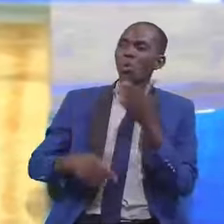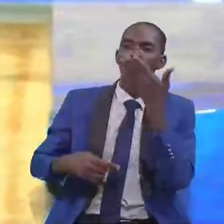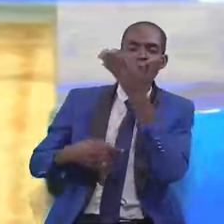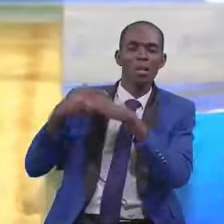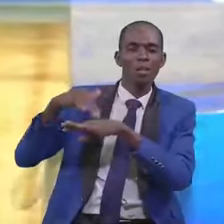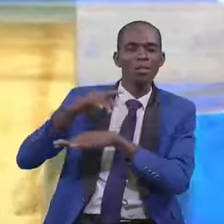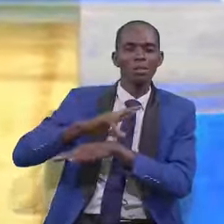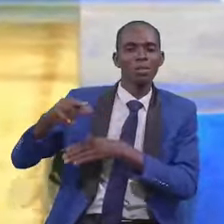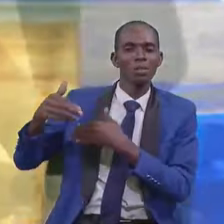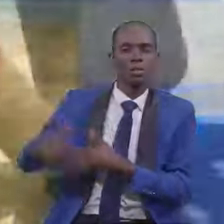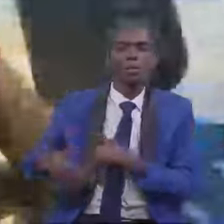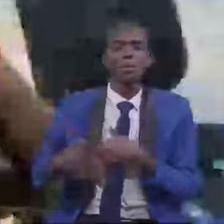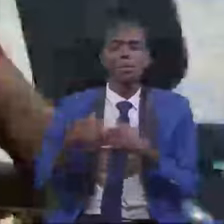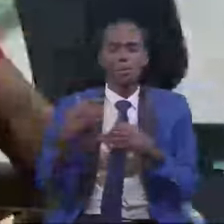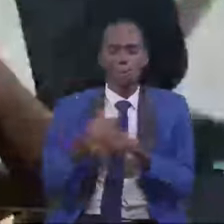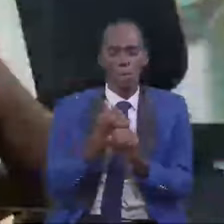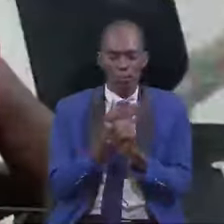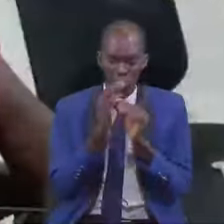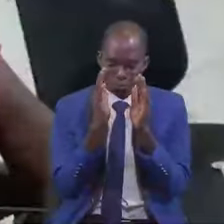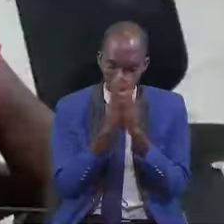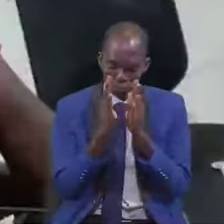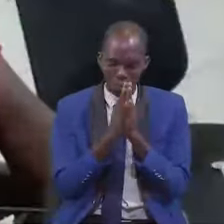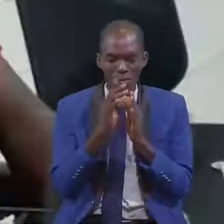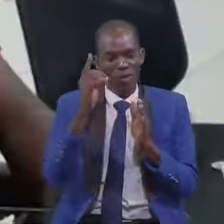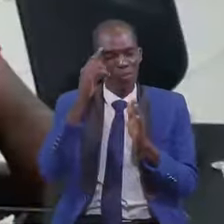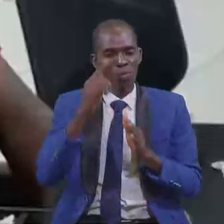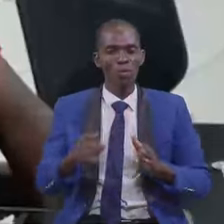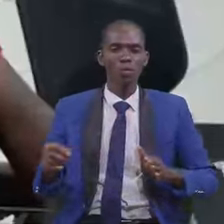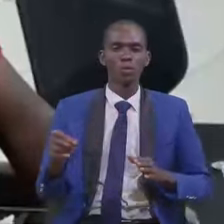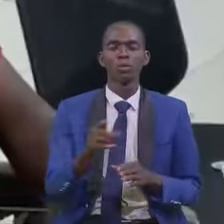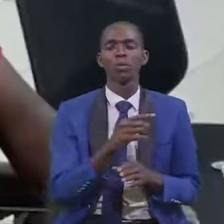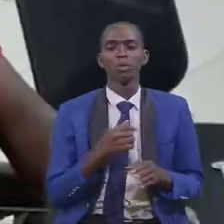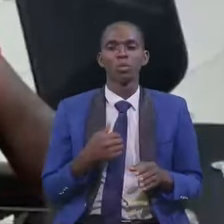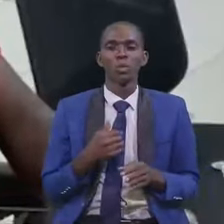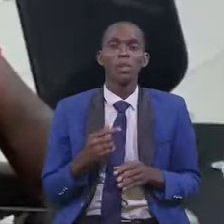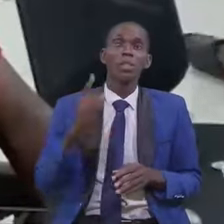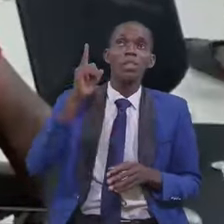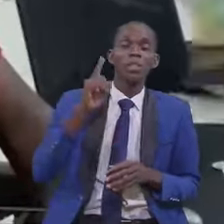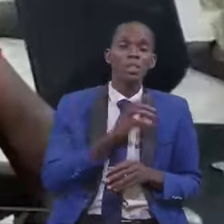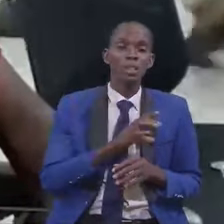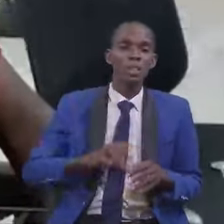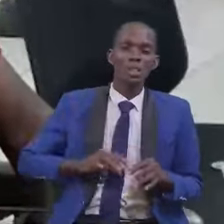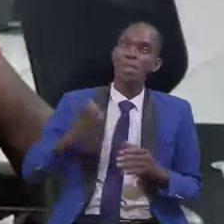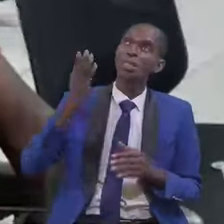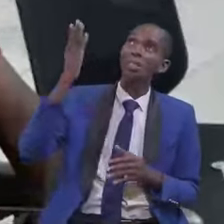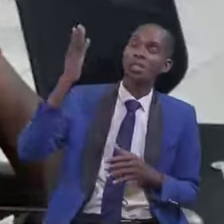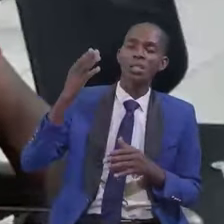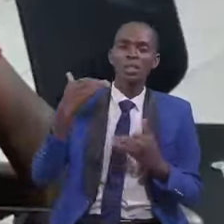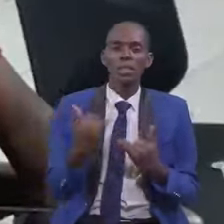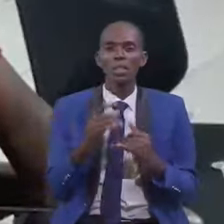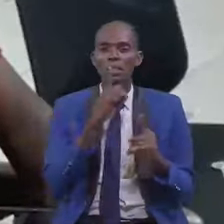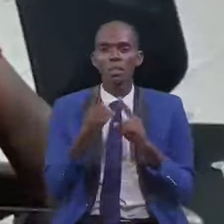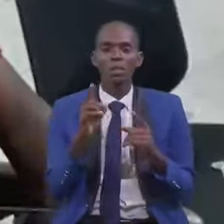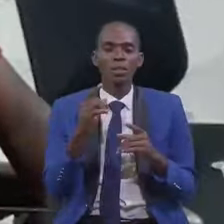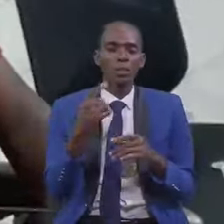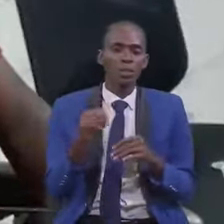est à la droite de Dieu. Qu'est-ce qu'il fait là-bas? Il dit au Père que toute parole que j'ai donnée à